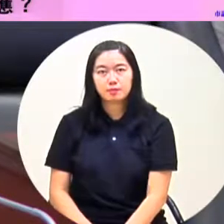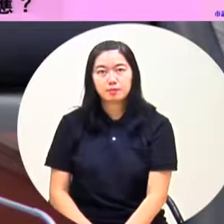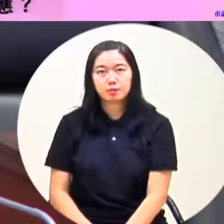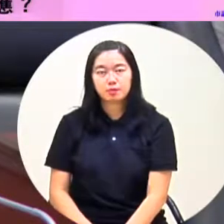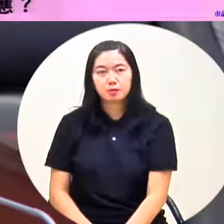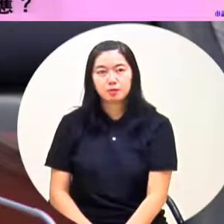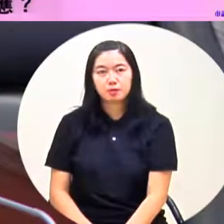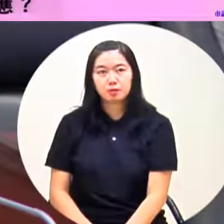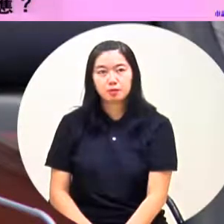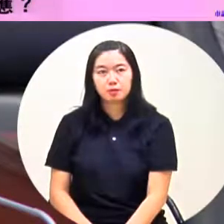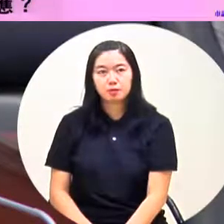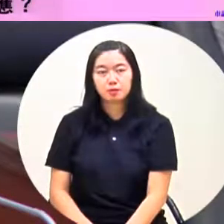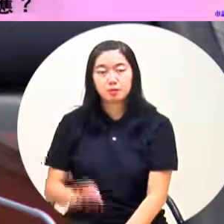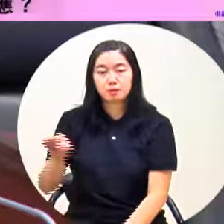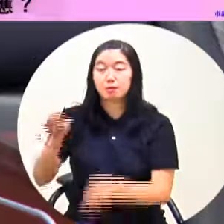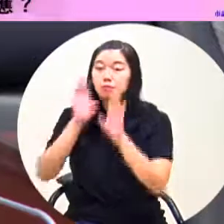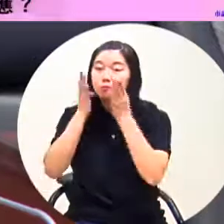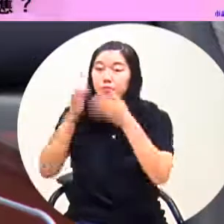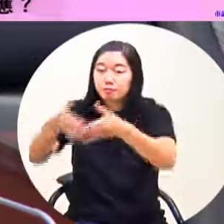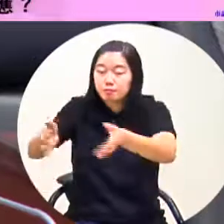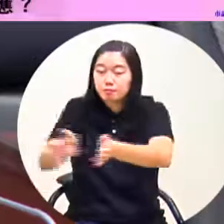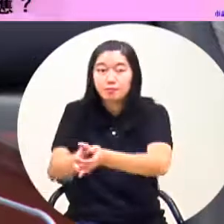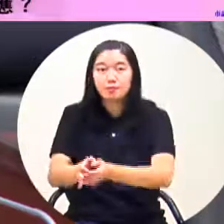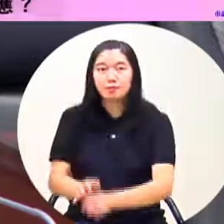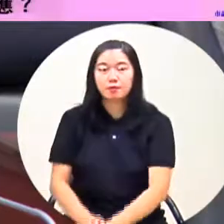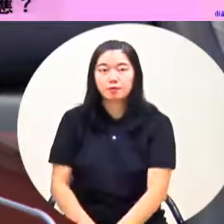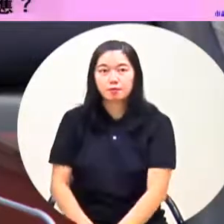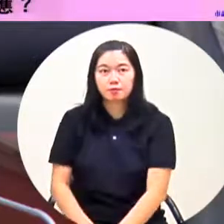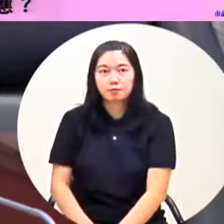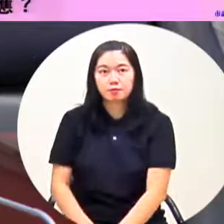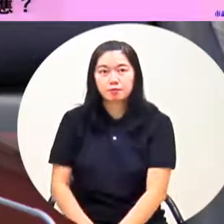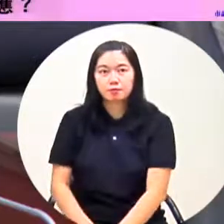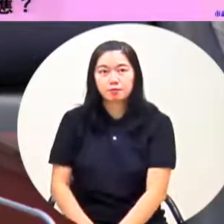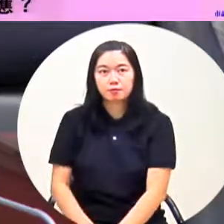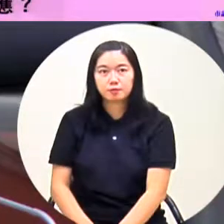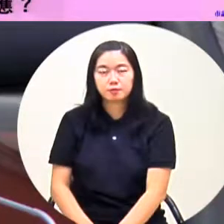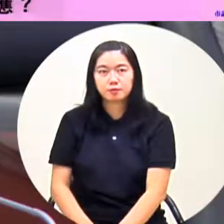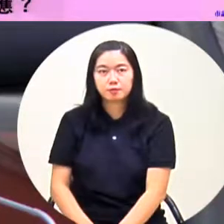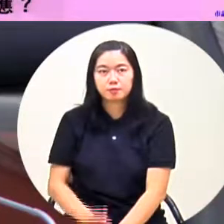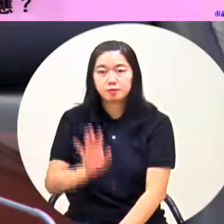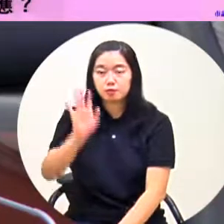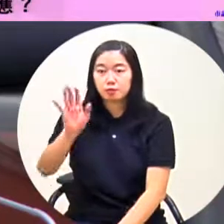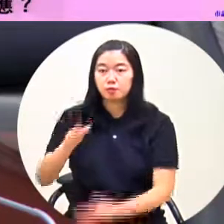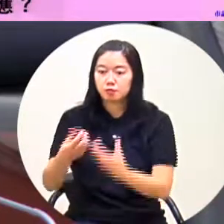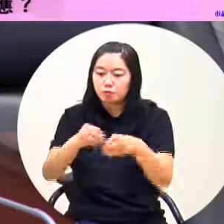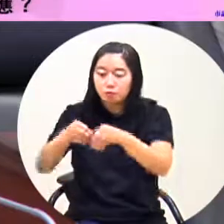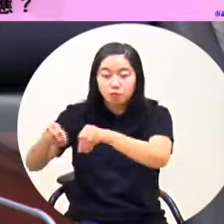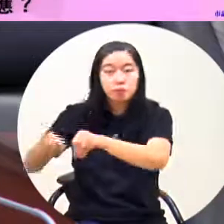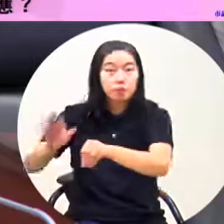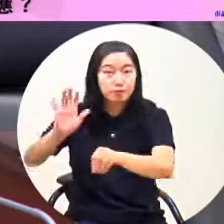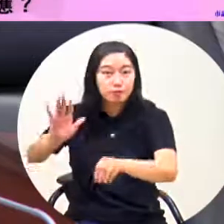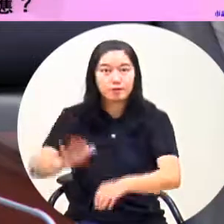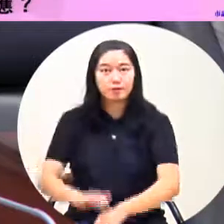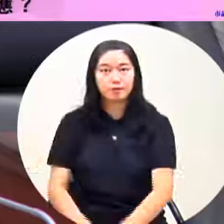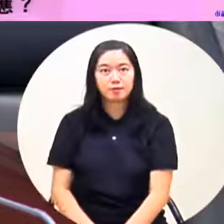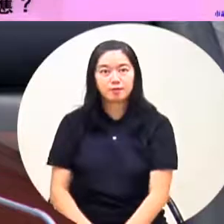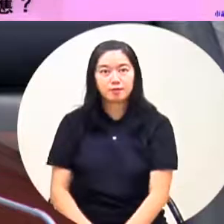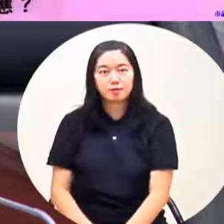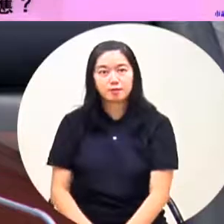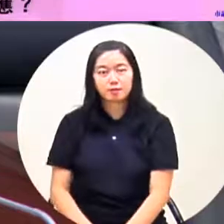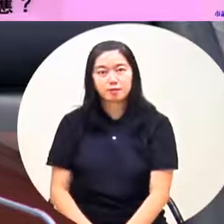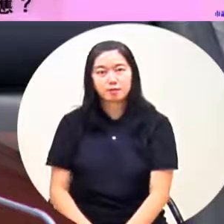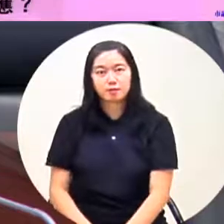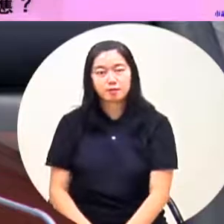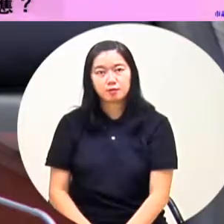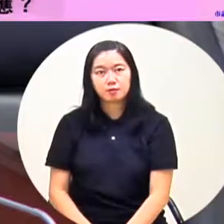那粉丝团他这边就是有一些都送一些礼物哦。这简单有这里，因为时间关